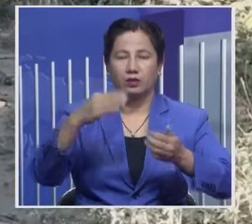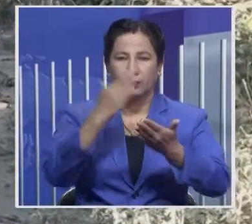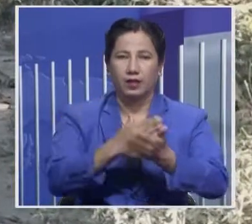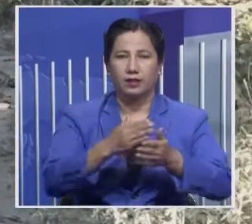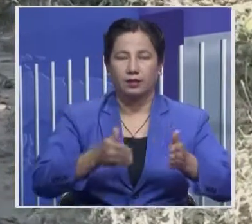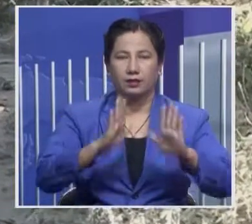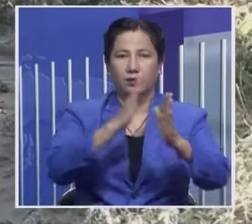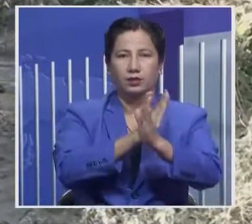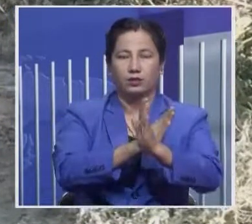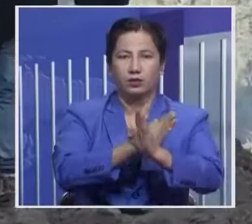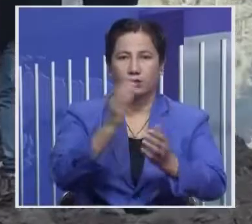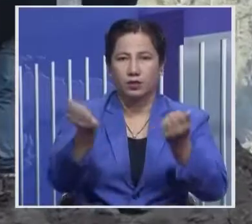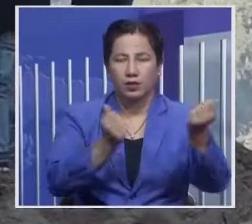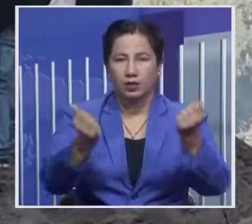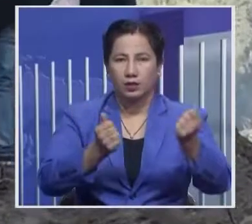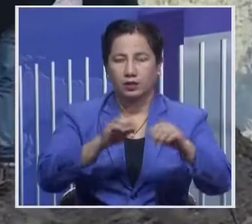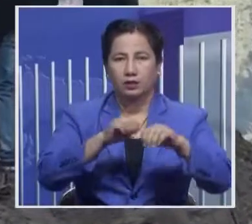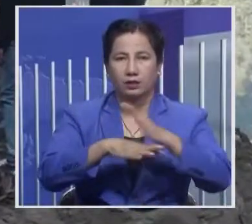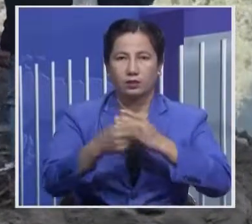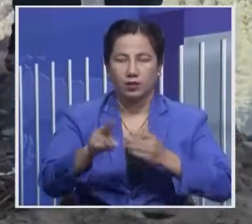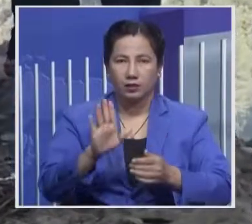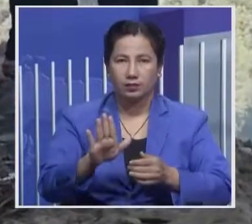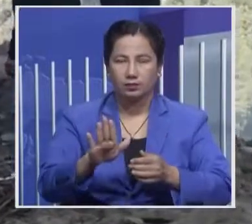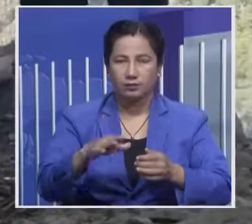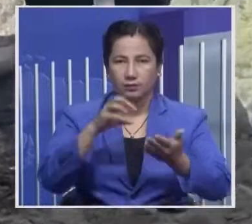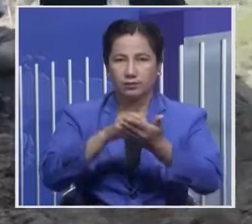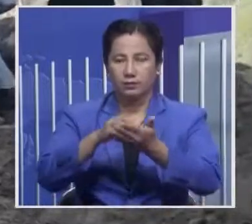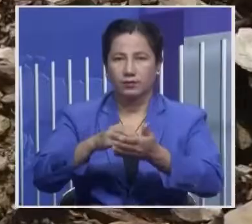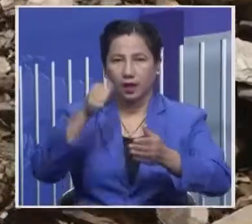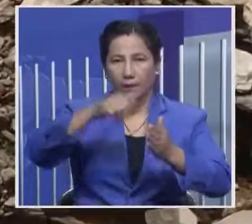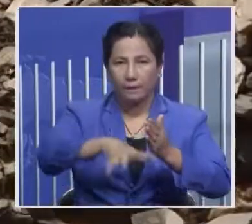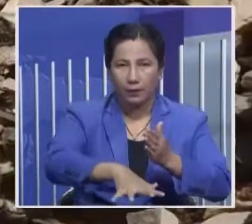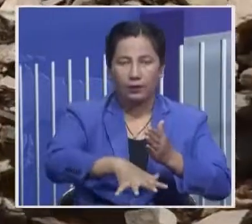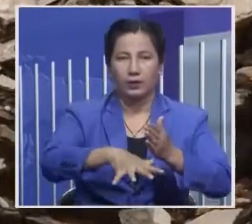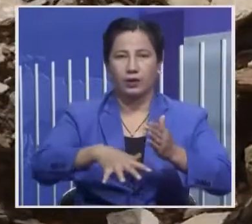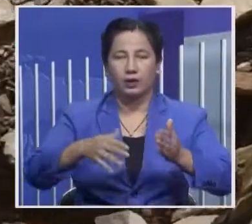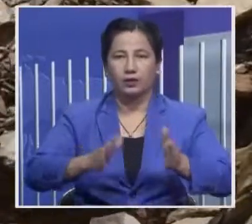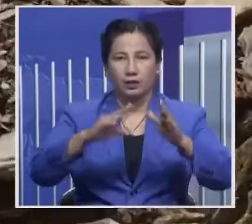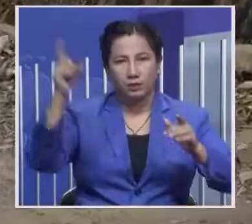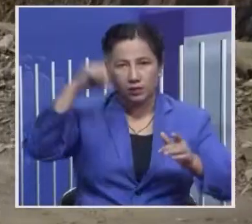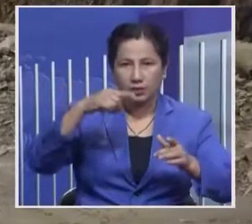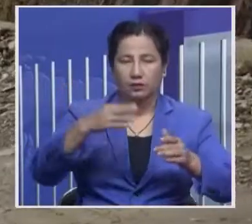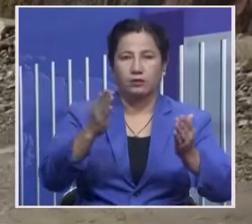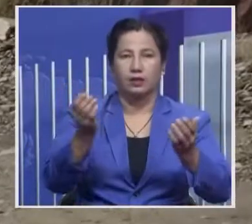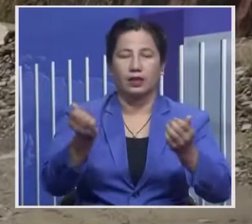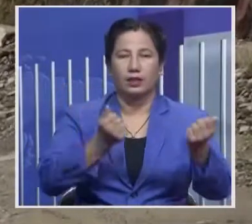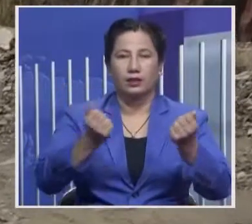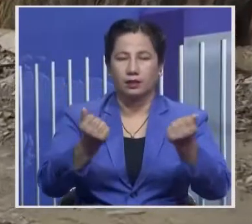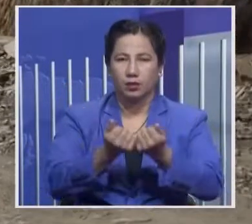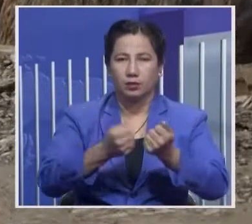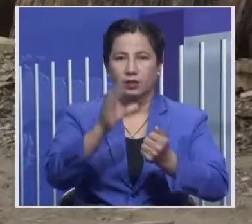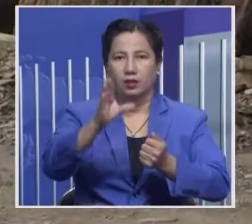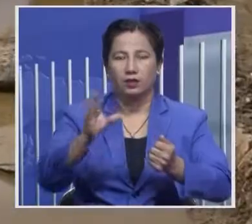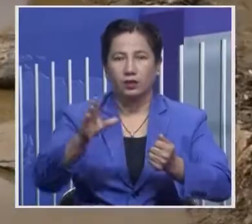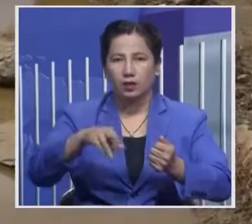सडकमा जोखिम मोलेर यातायातका साधन सञ्चालन भइरहेका छन्। ठाउँ ठाउँमा पहिरोले सडकमा क्षति हुँदा यातायात अवरुद्ध भएपछि यात्रुहरूलाई